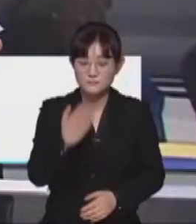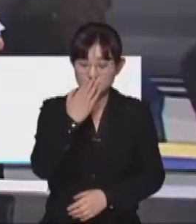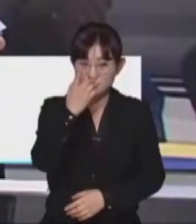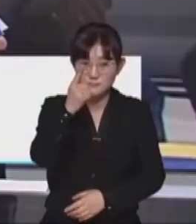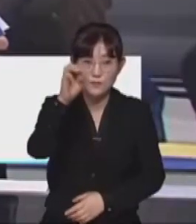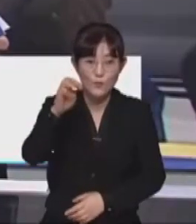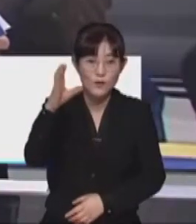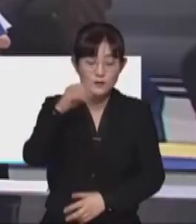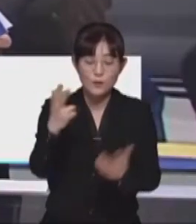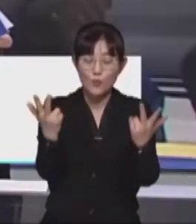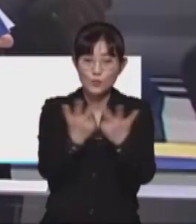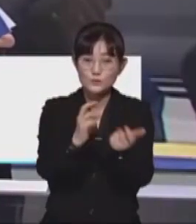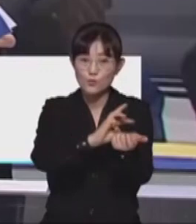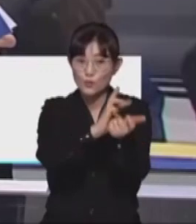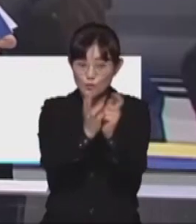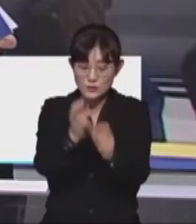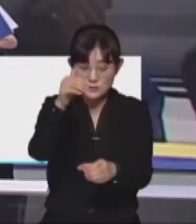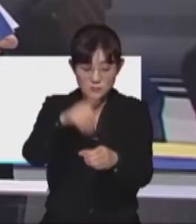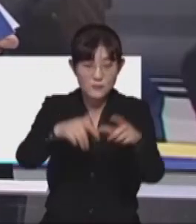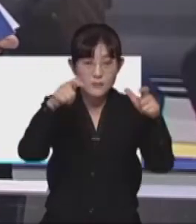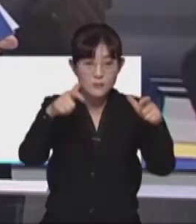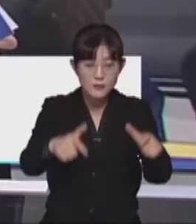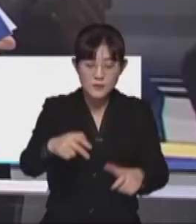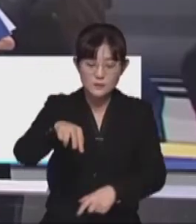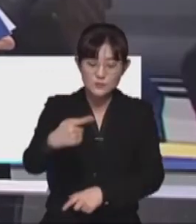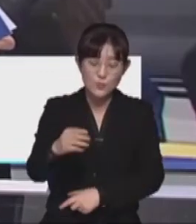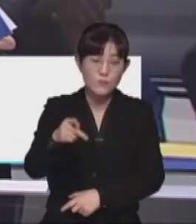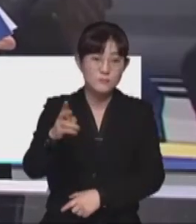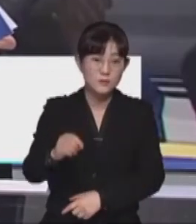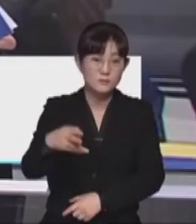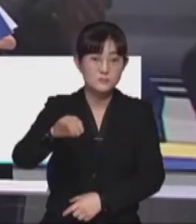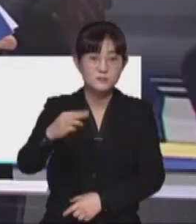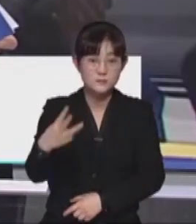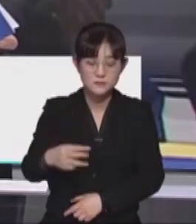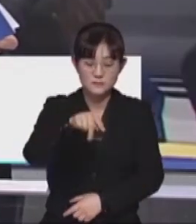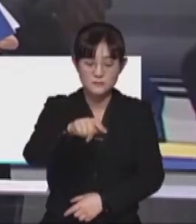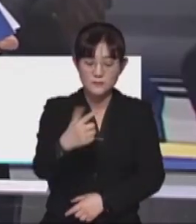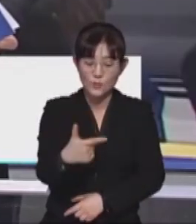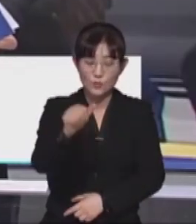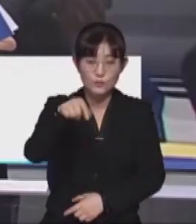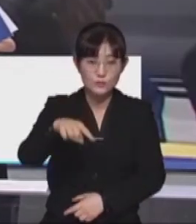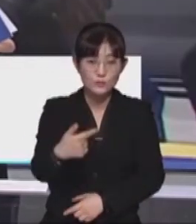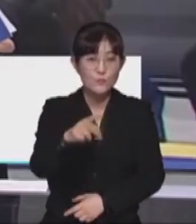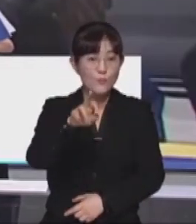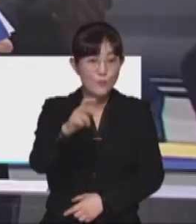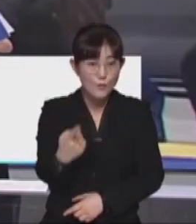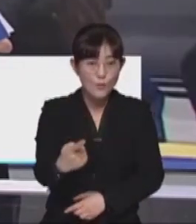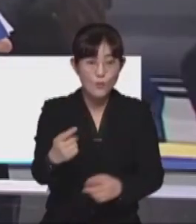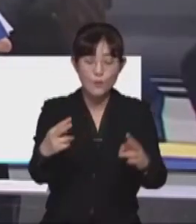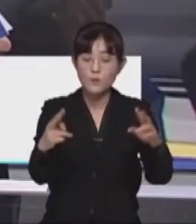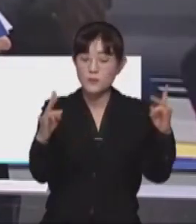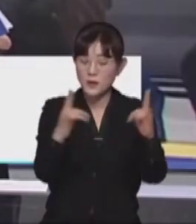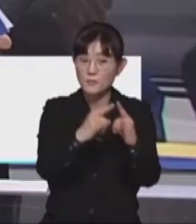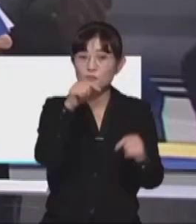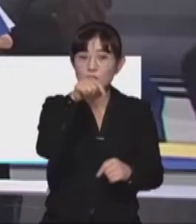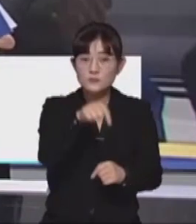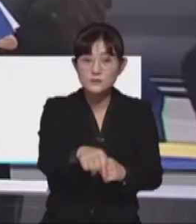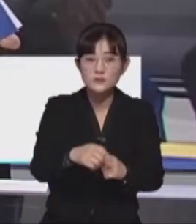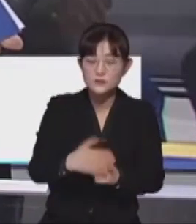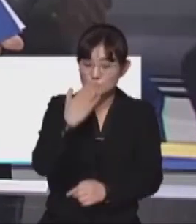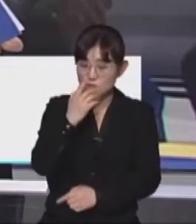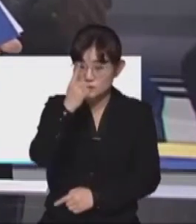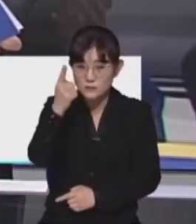순천 광양 곡성 구례갑 선거구의 소병철 의원과 손은모 예비후보 선거 캠프에서 순천시의 관권선거 개입